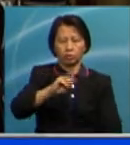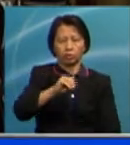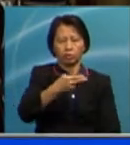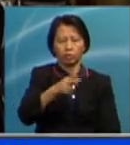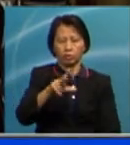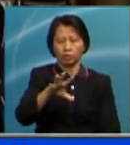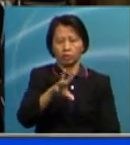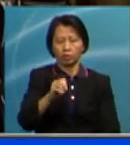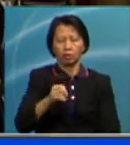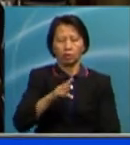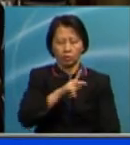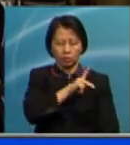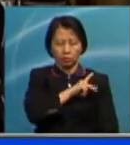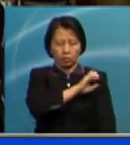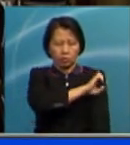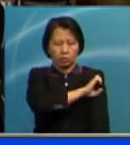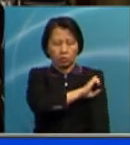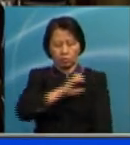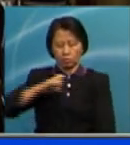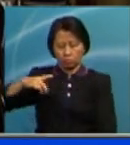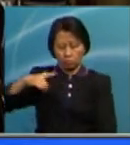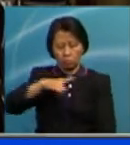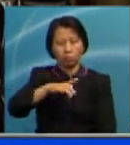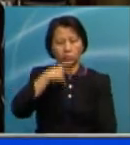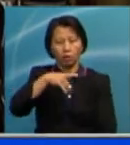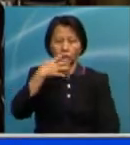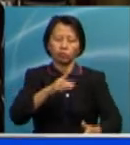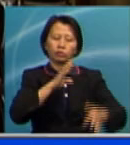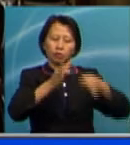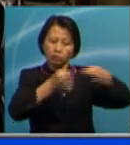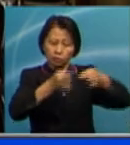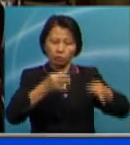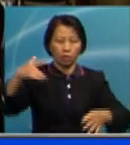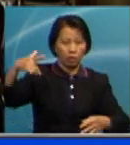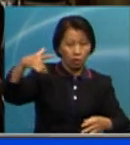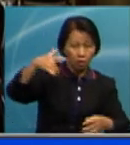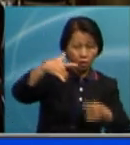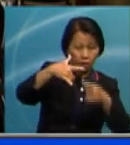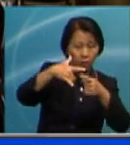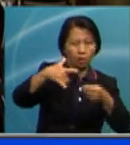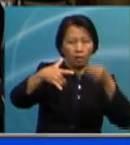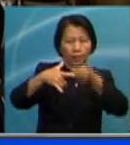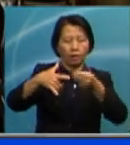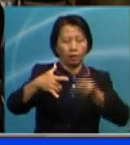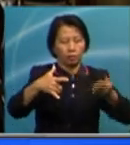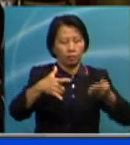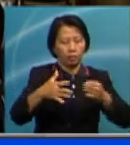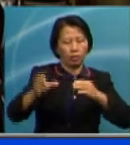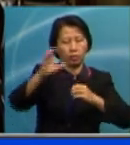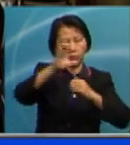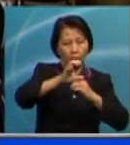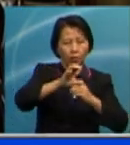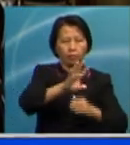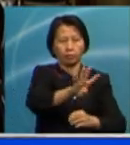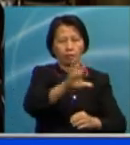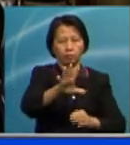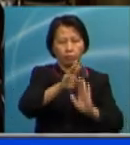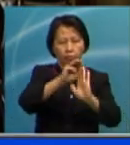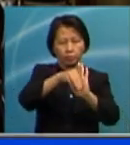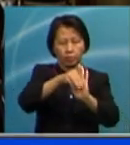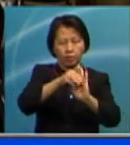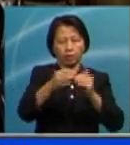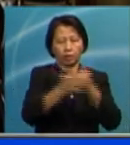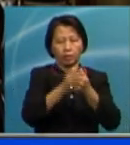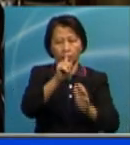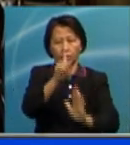eksekutif Malaysia airlin Mas Ahmad jahor Yahya juga telah pun menjelaskan kapal terbang yang diberi bahan api tambahan untuk kira-kira 45 minit